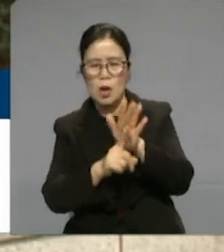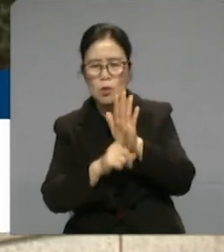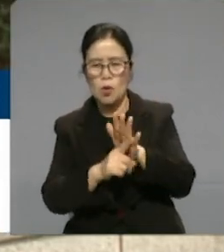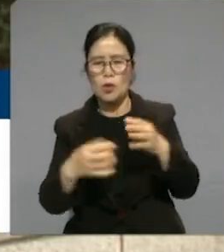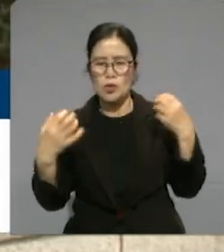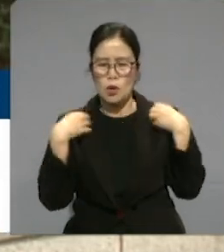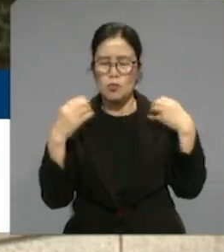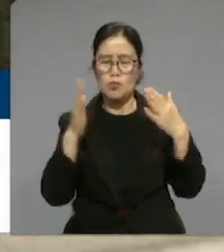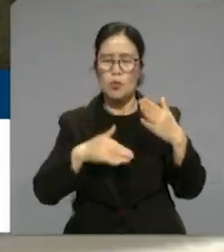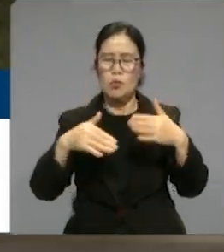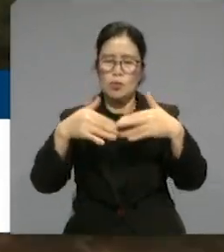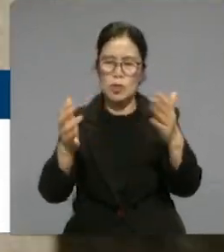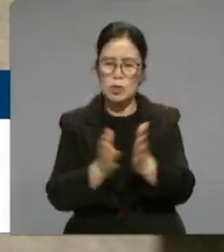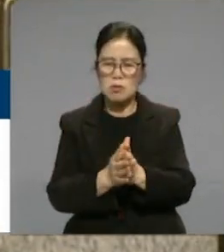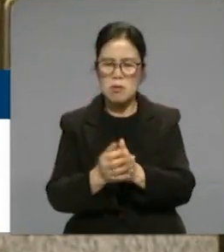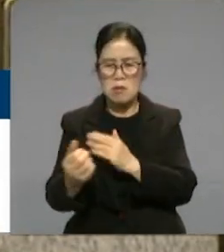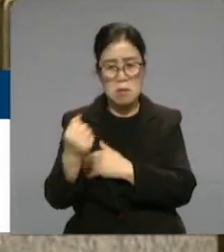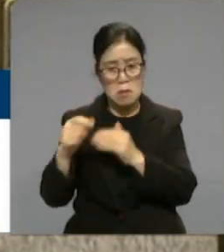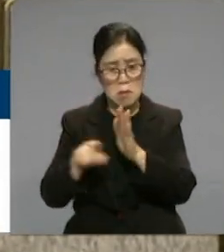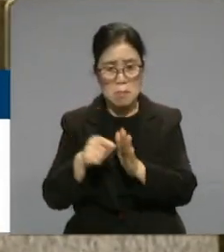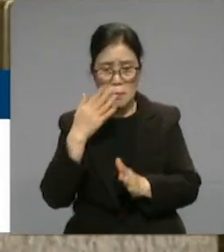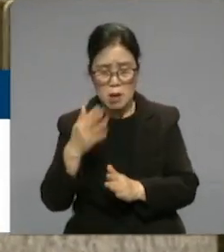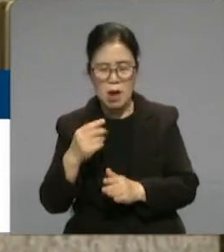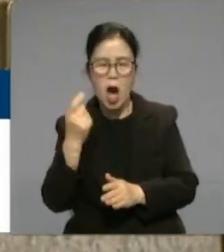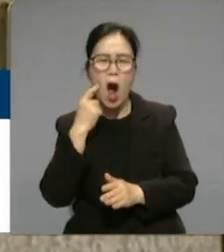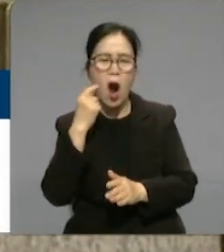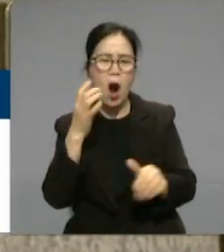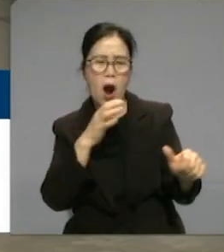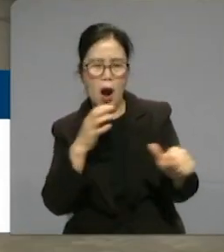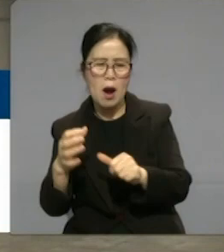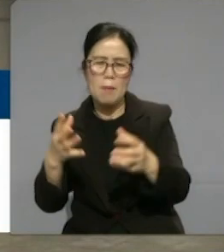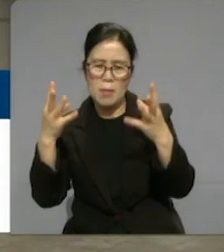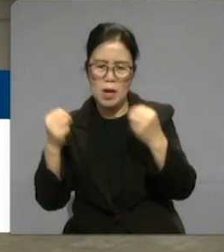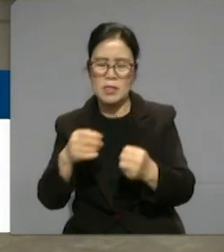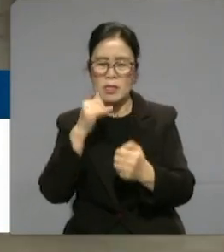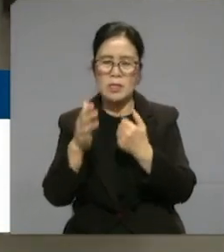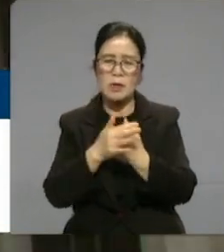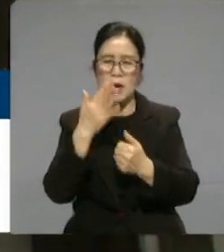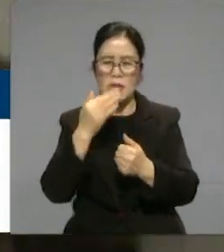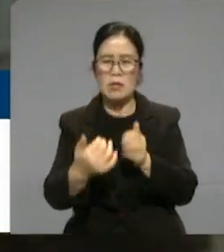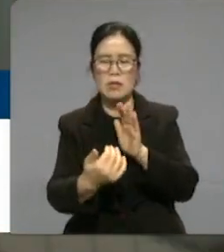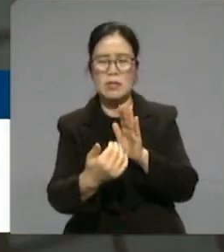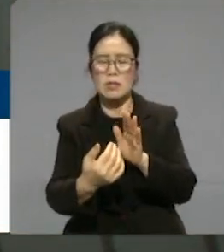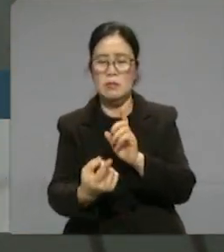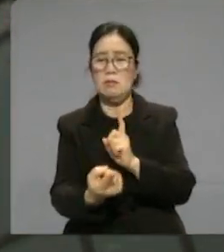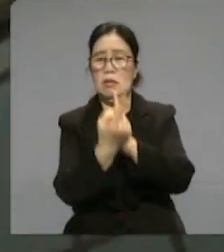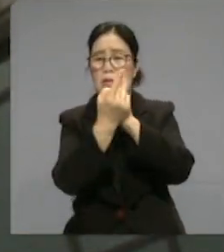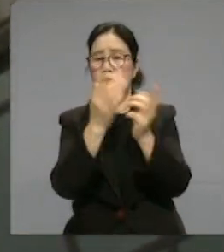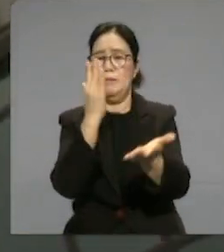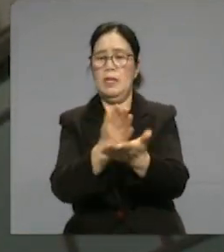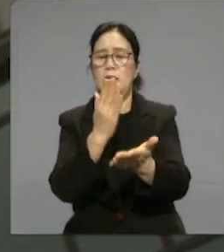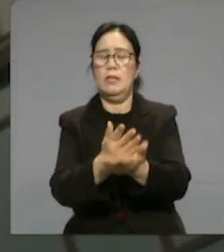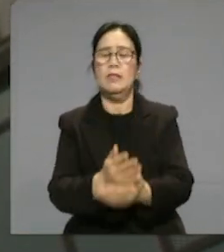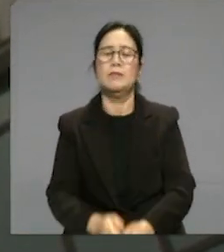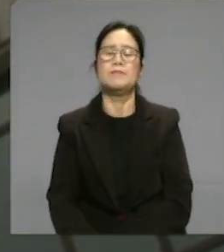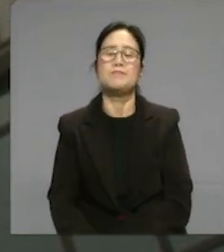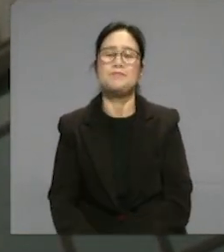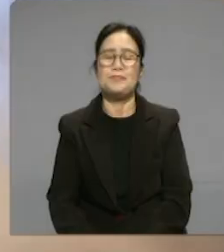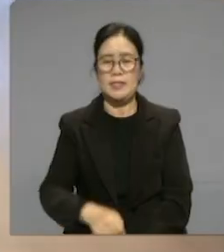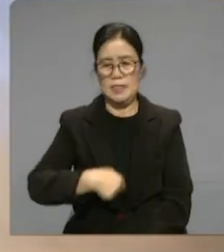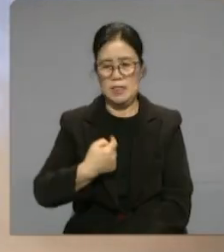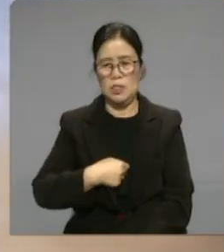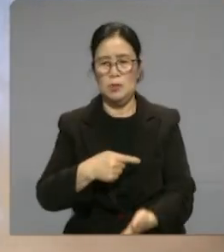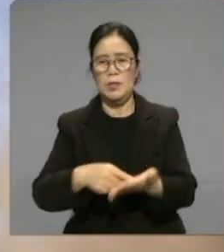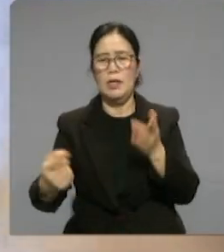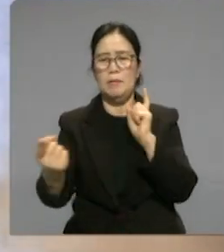공공기관 등 공신력 있는 기관을 사칭하는 경우가 다 수임으로 가능한 대응을 하지 말아야 합니다 스스로 피해를